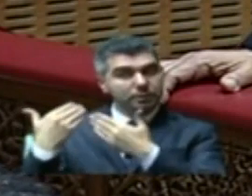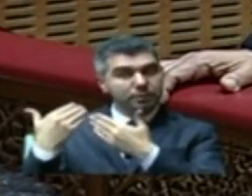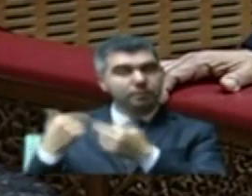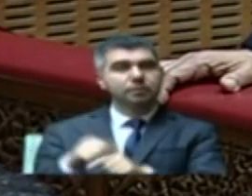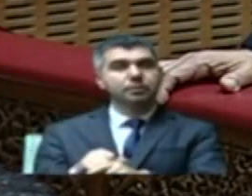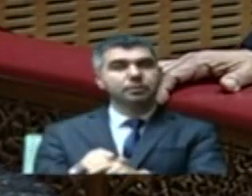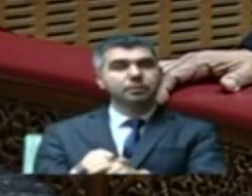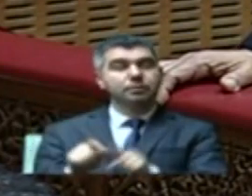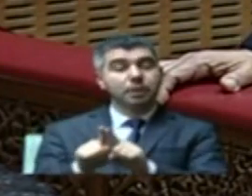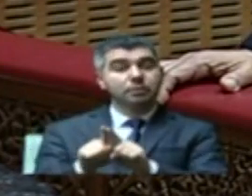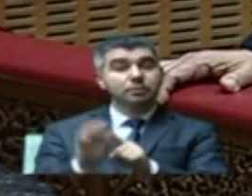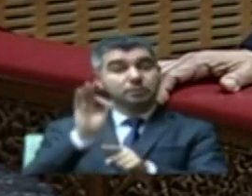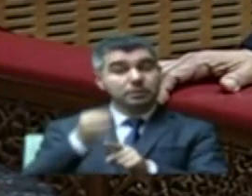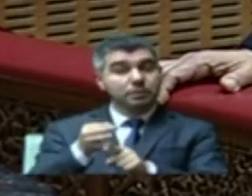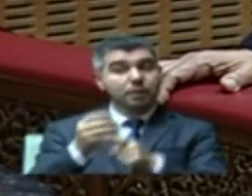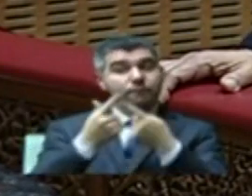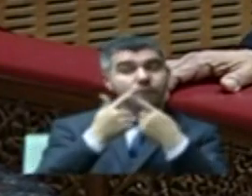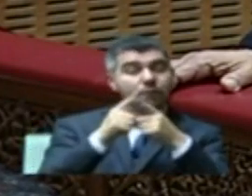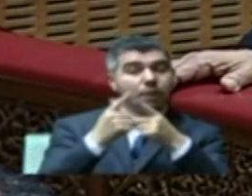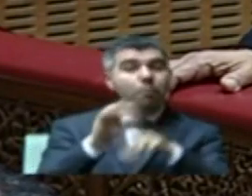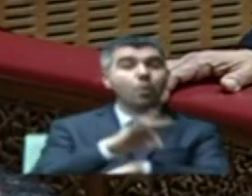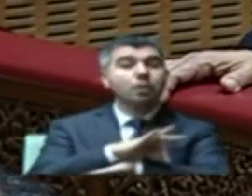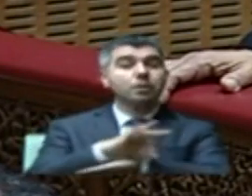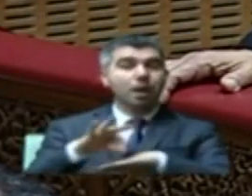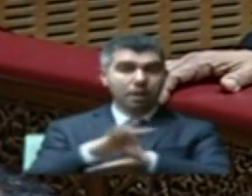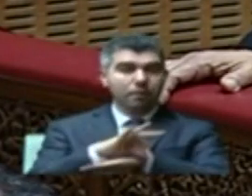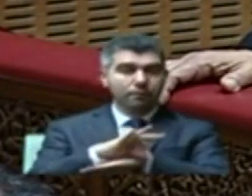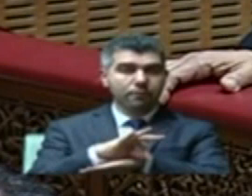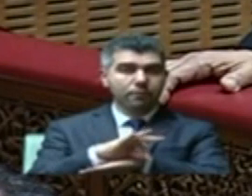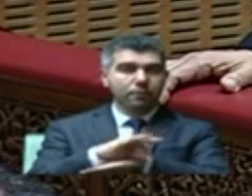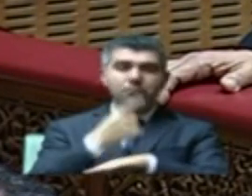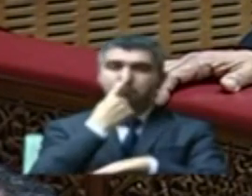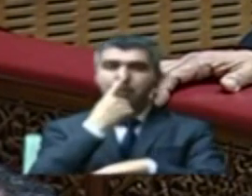أنه سيضرب في العمق المكتسبات ديال الموظفين والوظيفة العمومية،